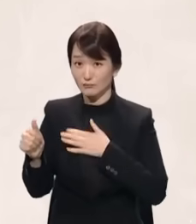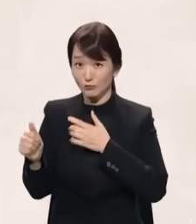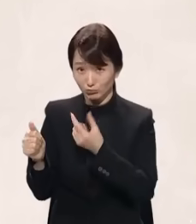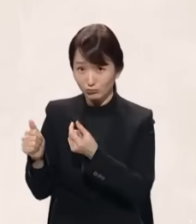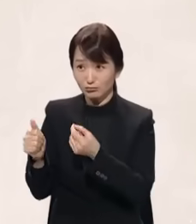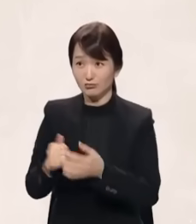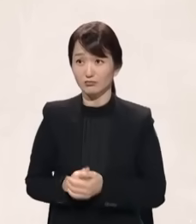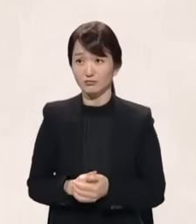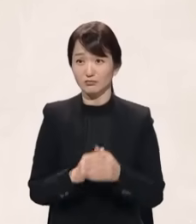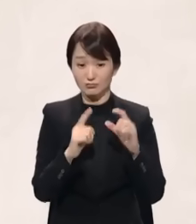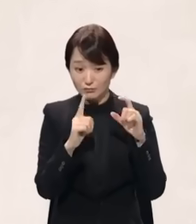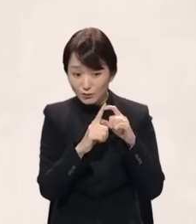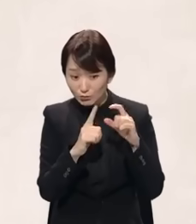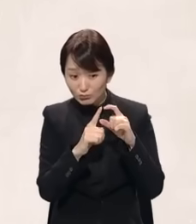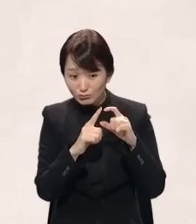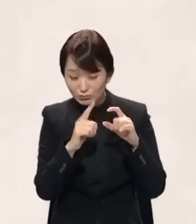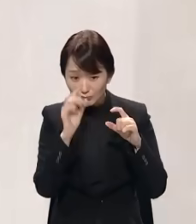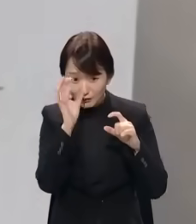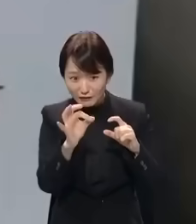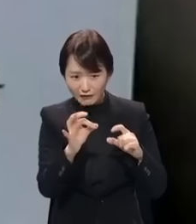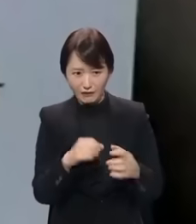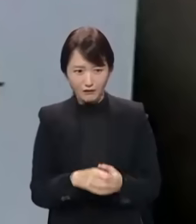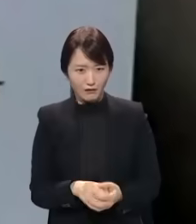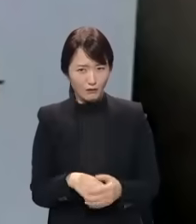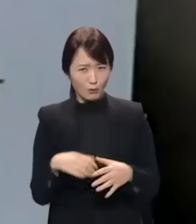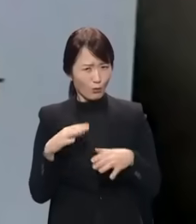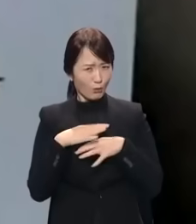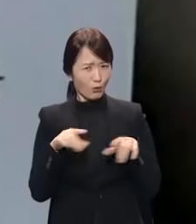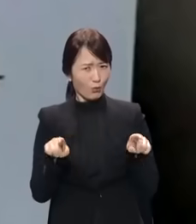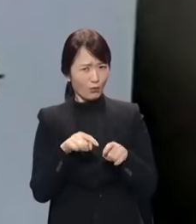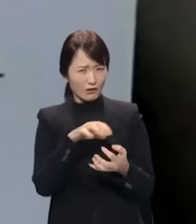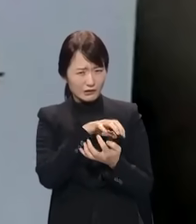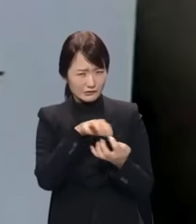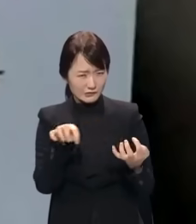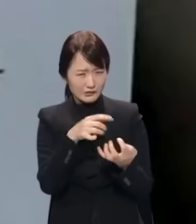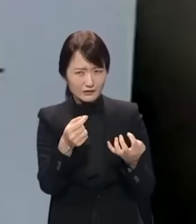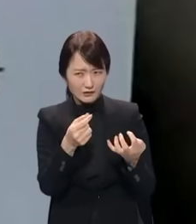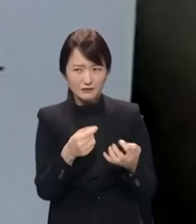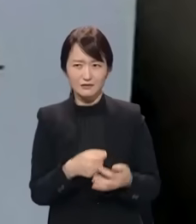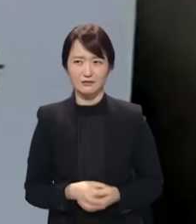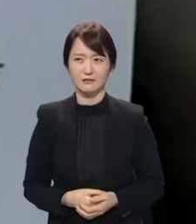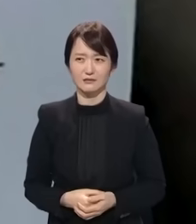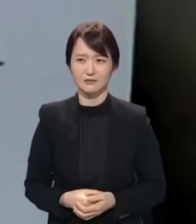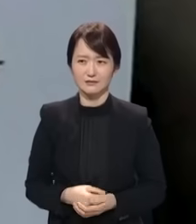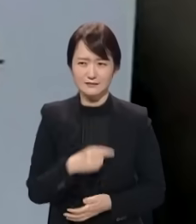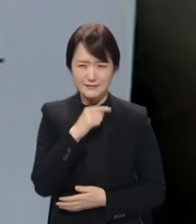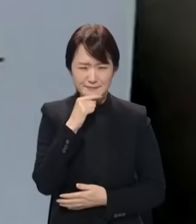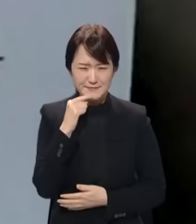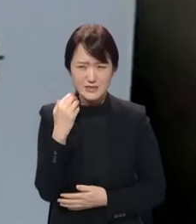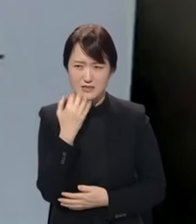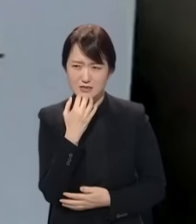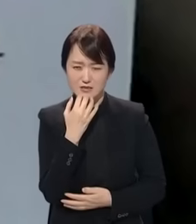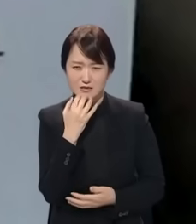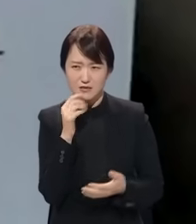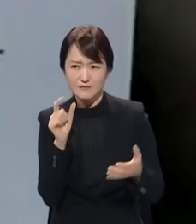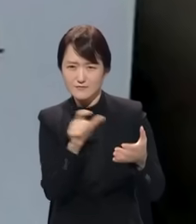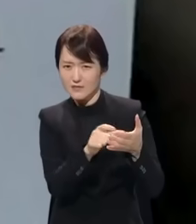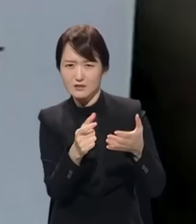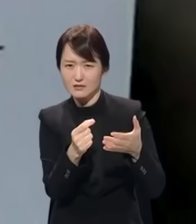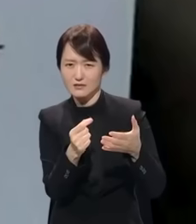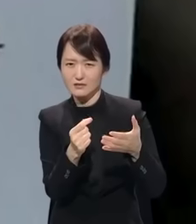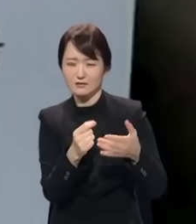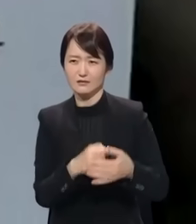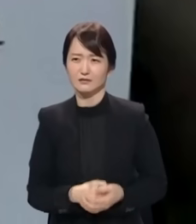저 단어 자체에서 저는 살기가 느껴집니다. 진짜 큰일 날 것 같아요. 아, 저 빨간색으로 썼잖아요, 네, 지금. 그 저 도를